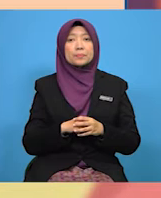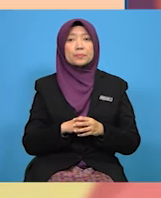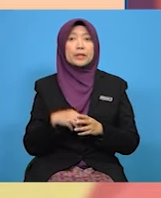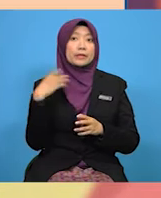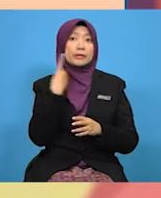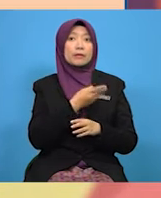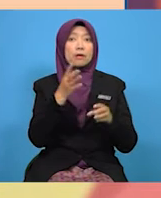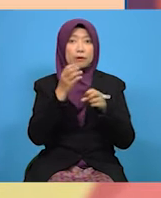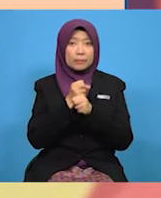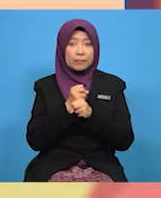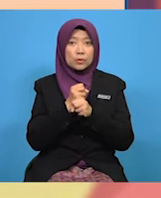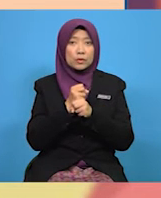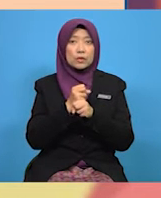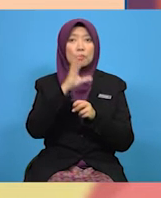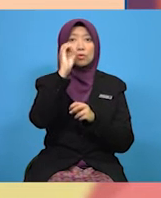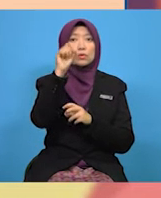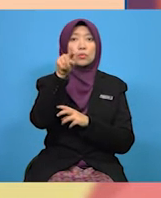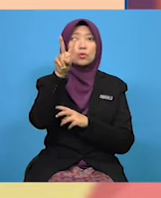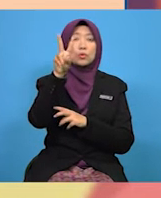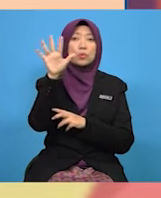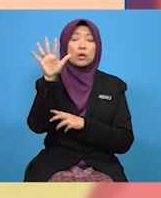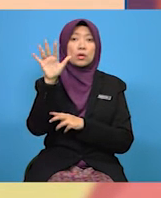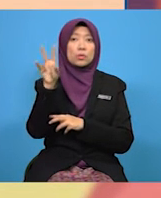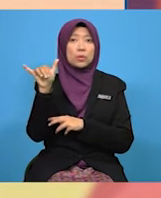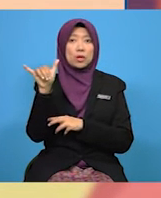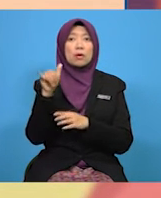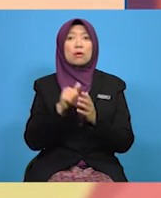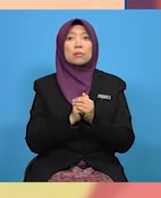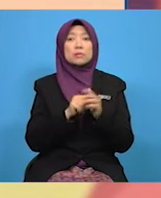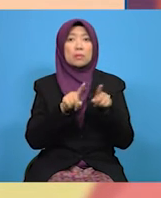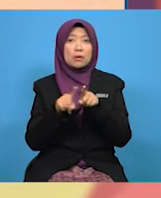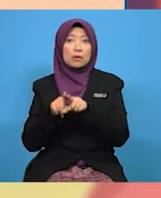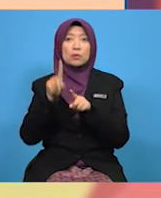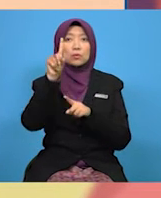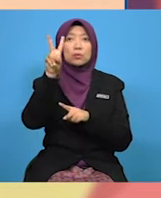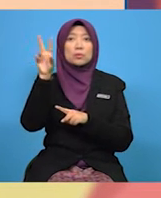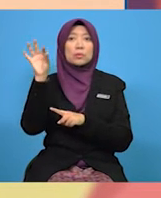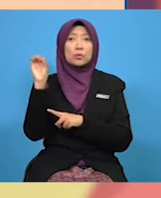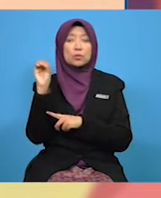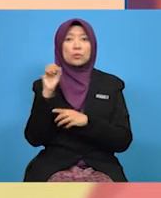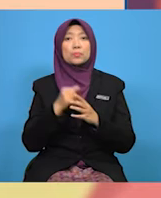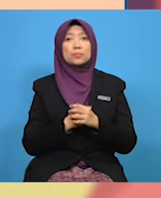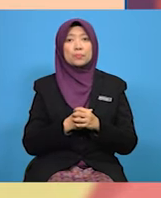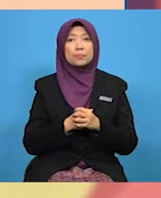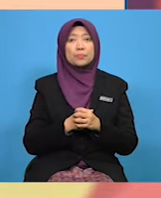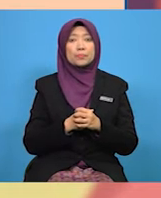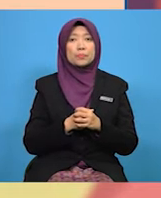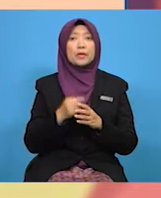200q ta akan perolehi kosong kowe Hai bersamaan 1290